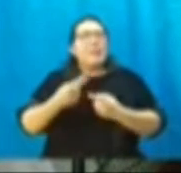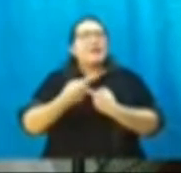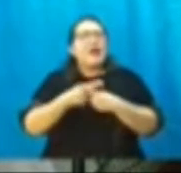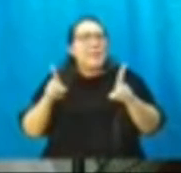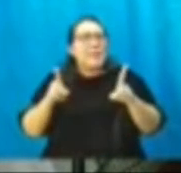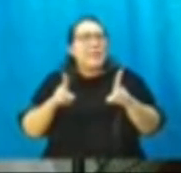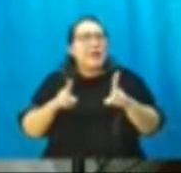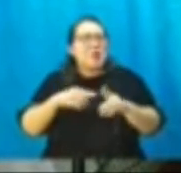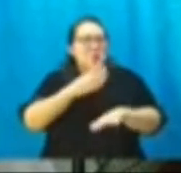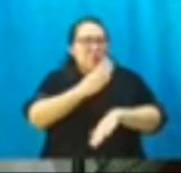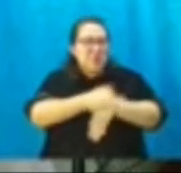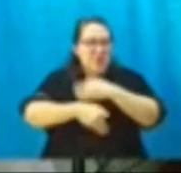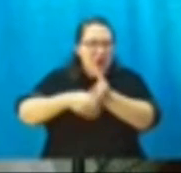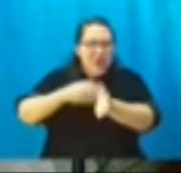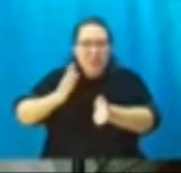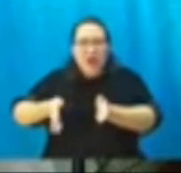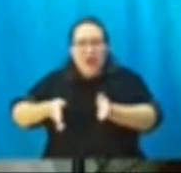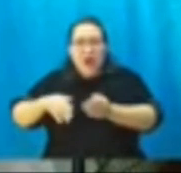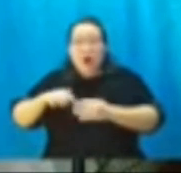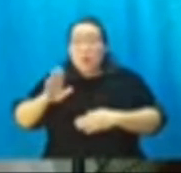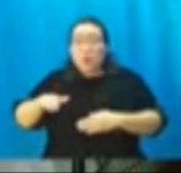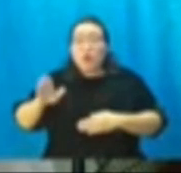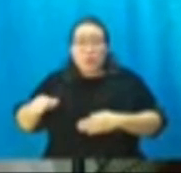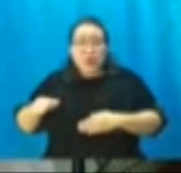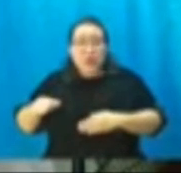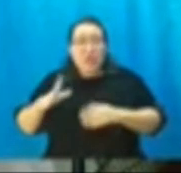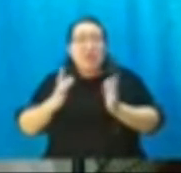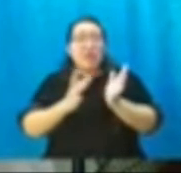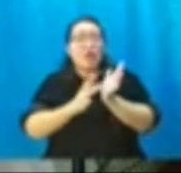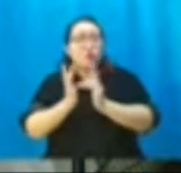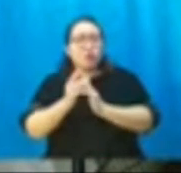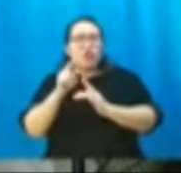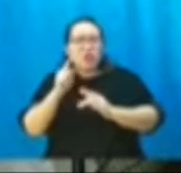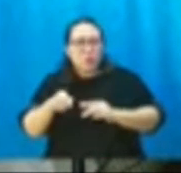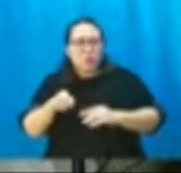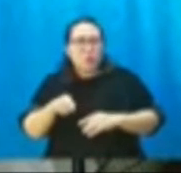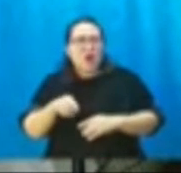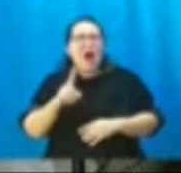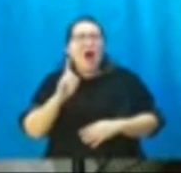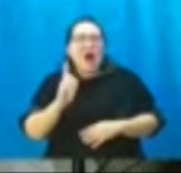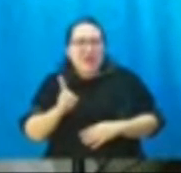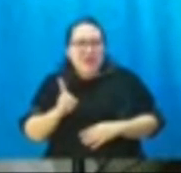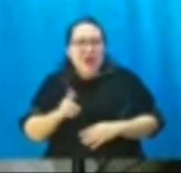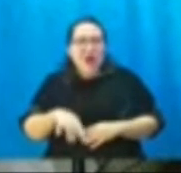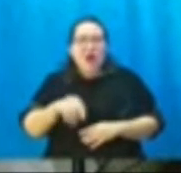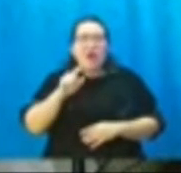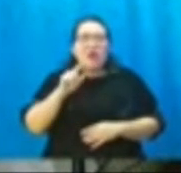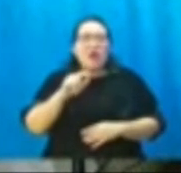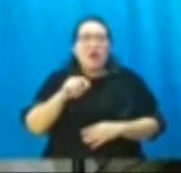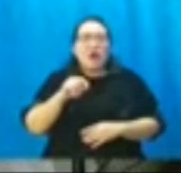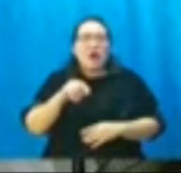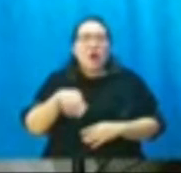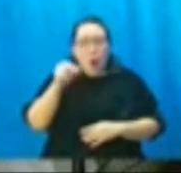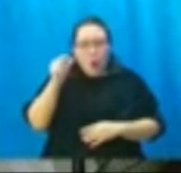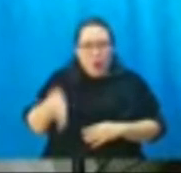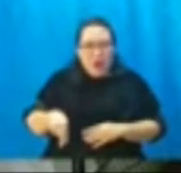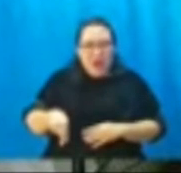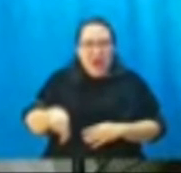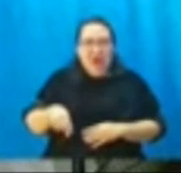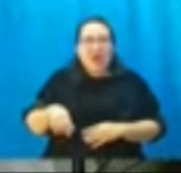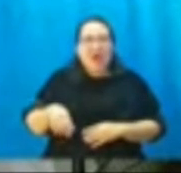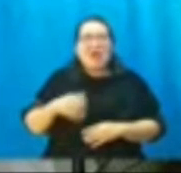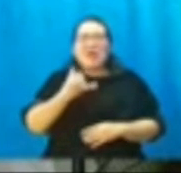ada yang gusar karena apa mendengar Yesus Kristus ajarannya mengenai roti kehidupan